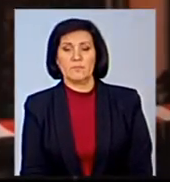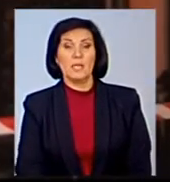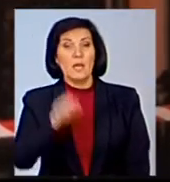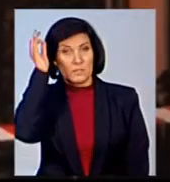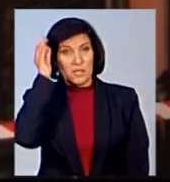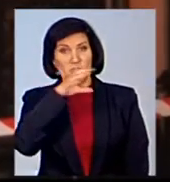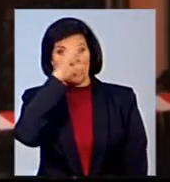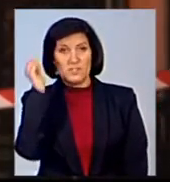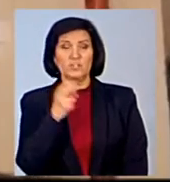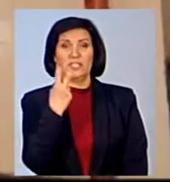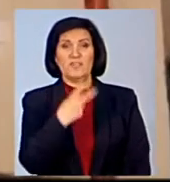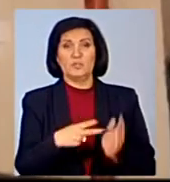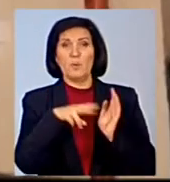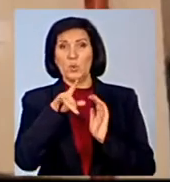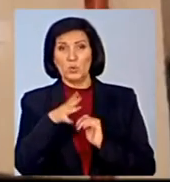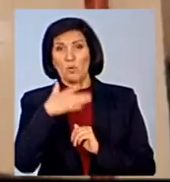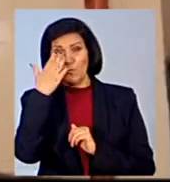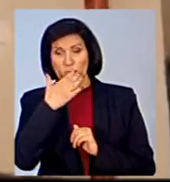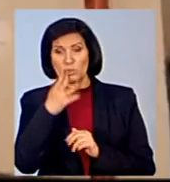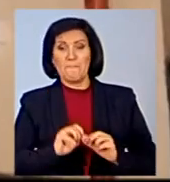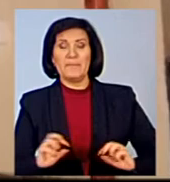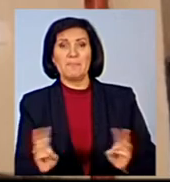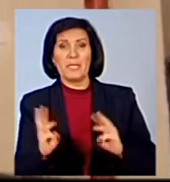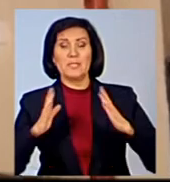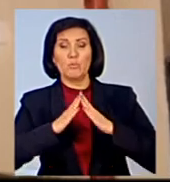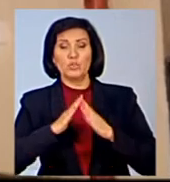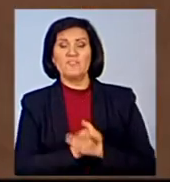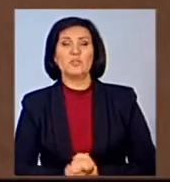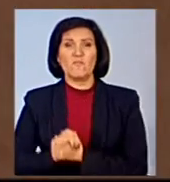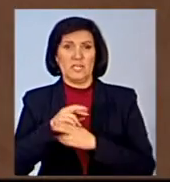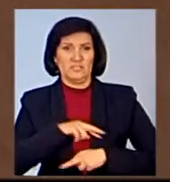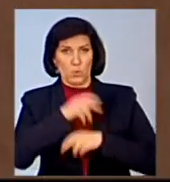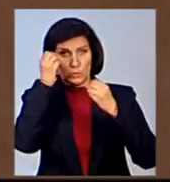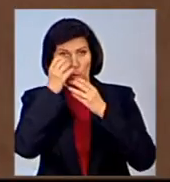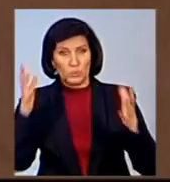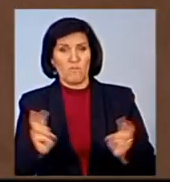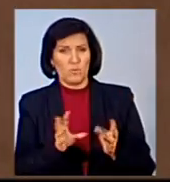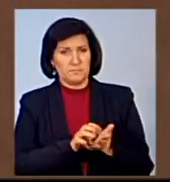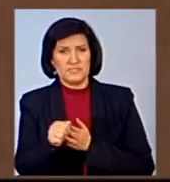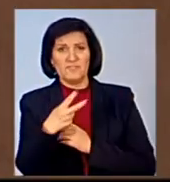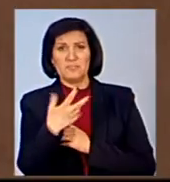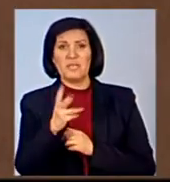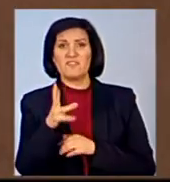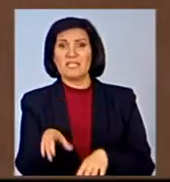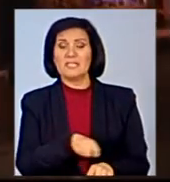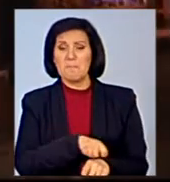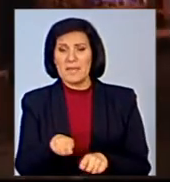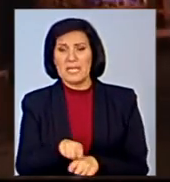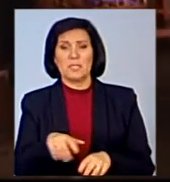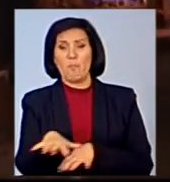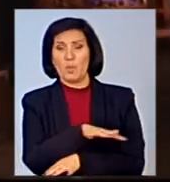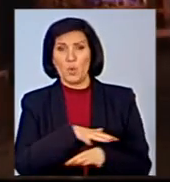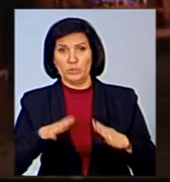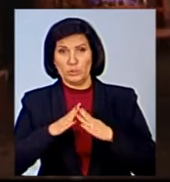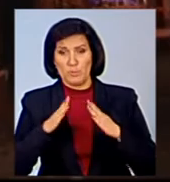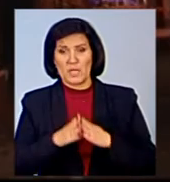Нагадаю, в ніч проти 27 лютого в Ужгороді підпалили будівлю Товариства угорської культури. Вогонь пошкодив 25 квадратних метрів площі